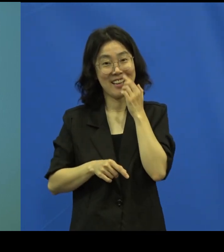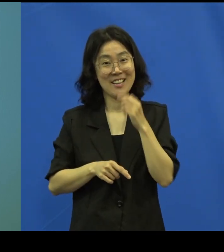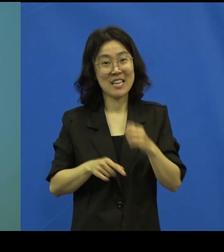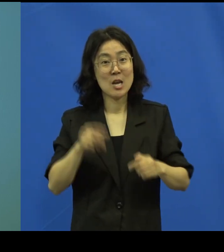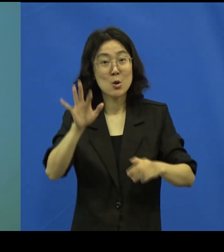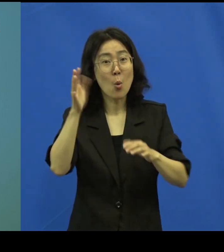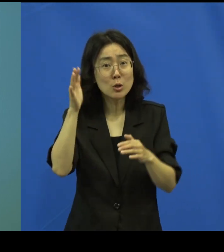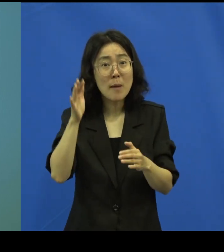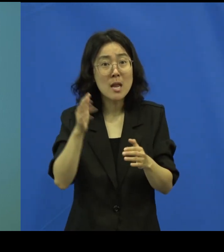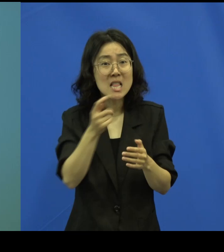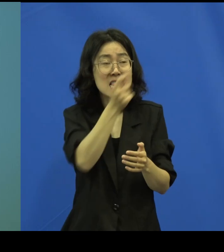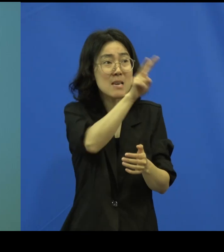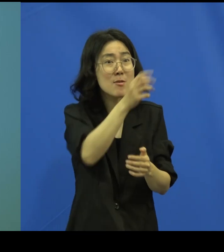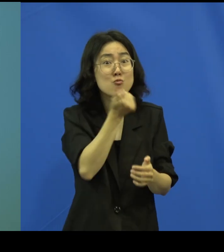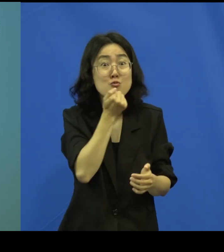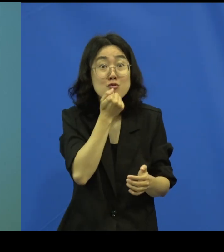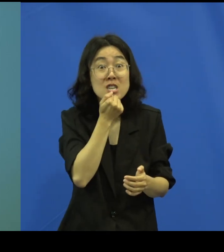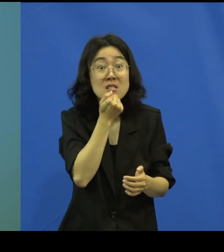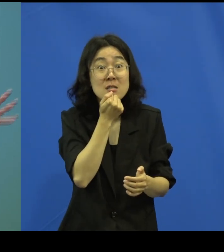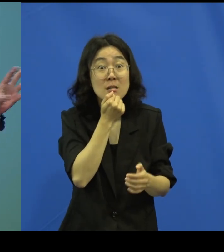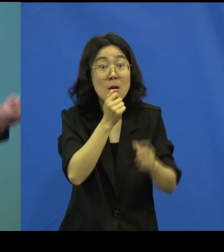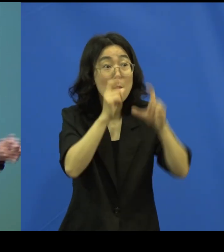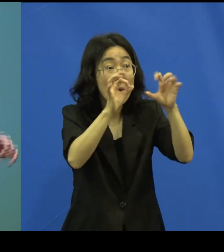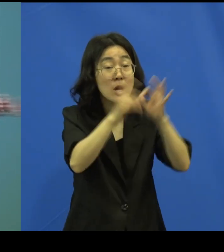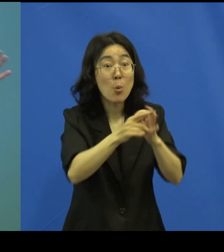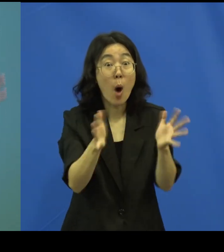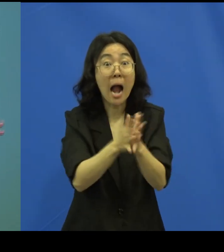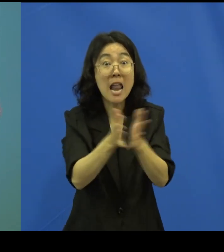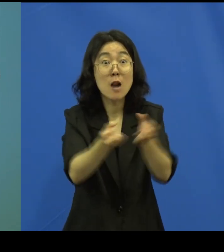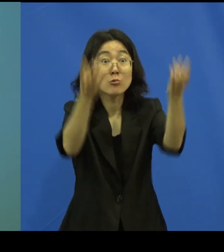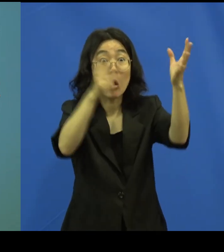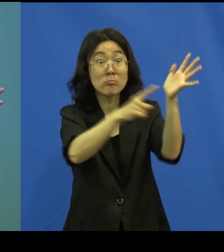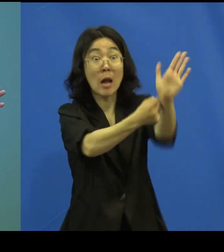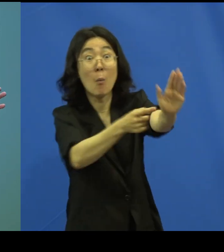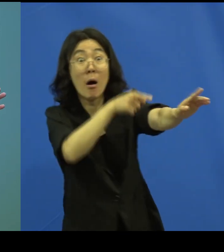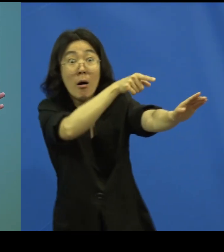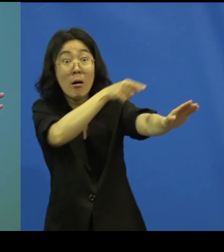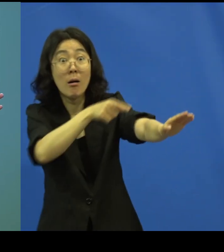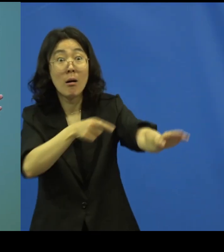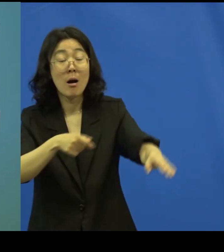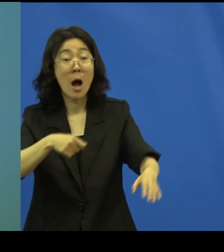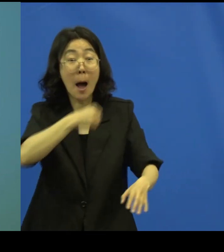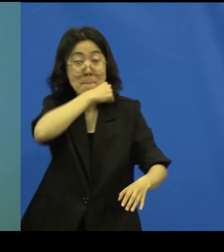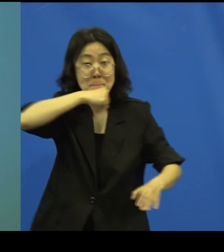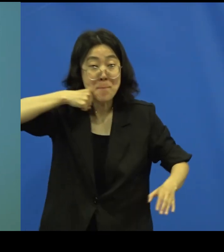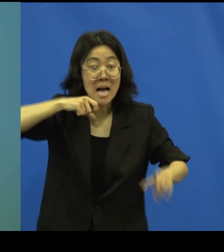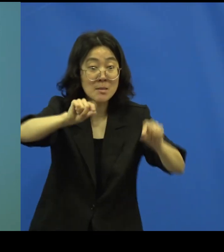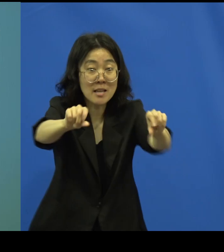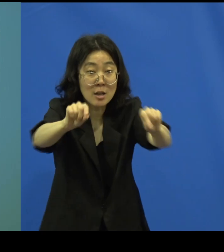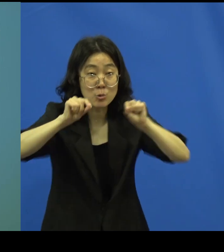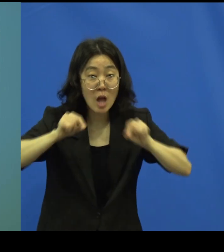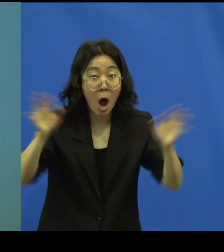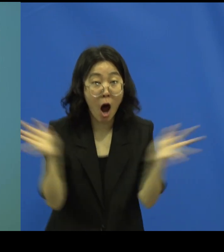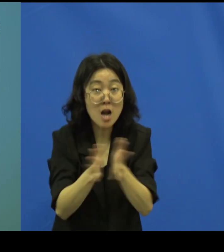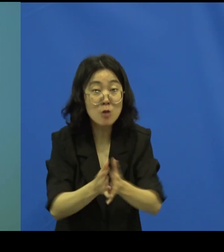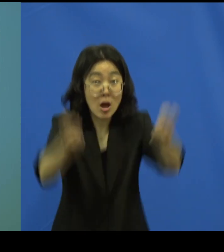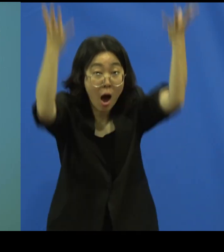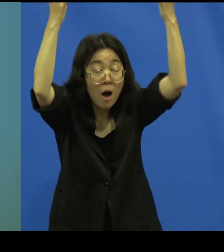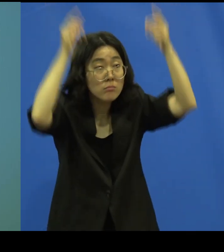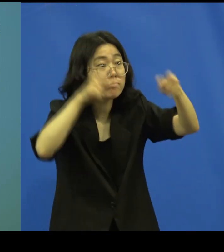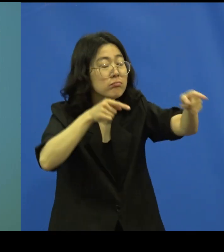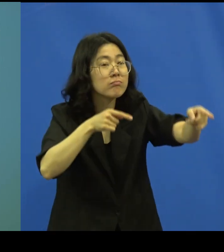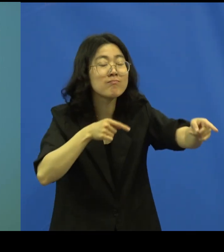나와요. 뭐 맛있는 거 먹고 이런데 음악이 나와. 할렐루야. 이 할렐루야 뜻도 제대로 모르면서